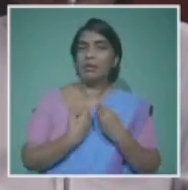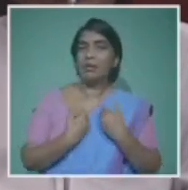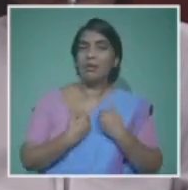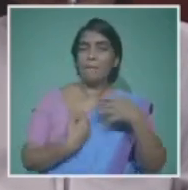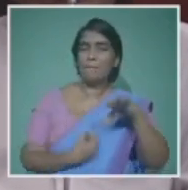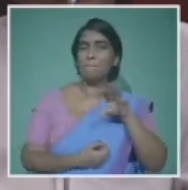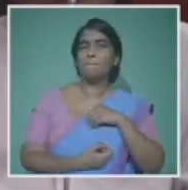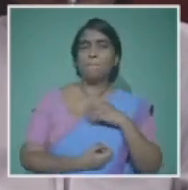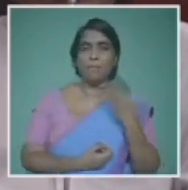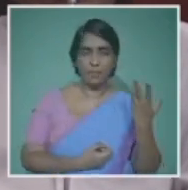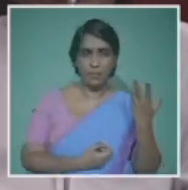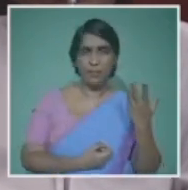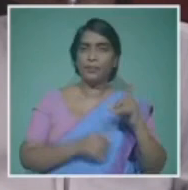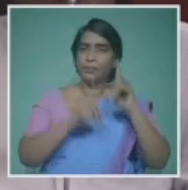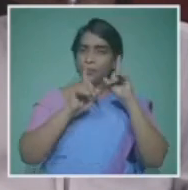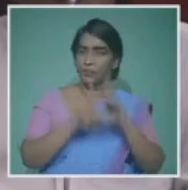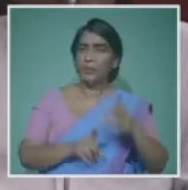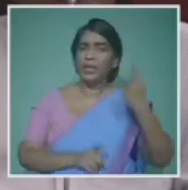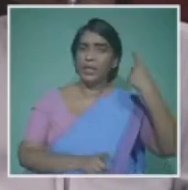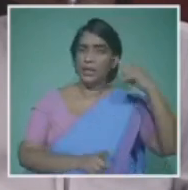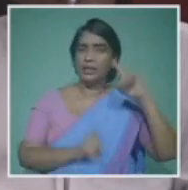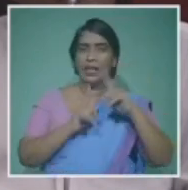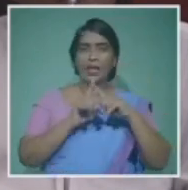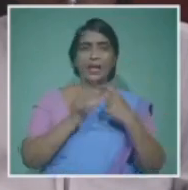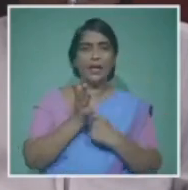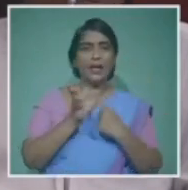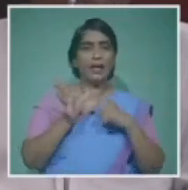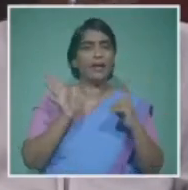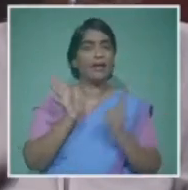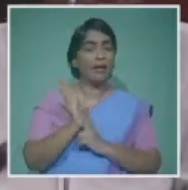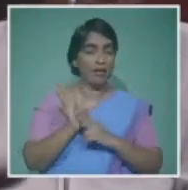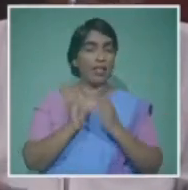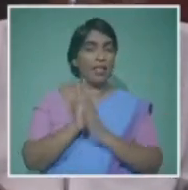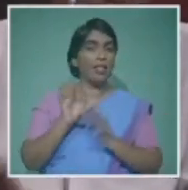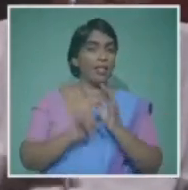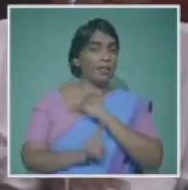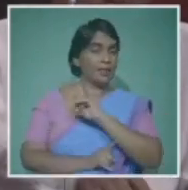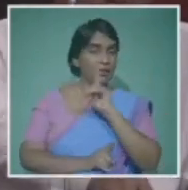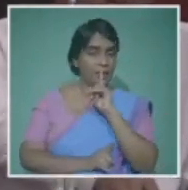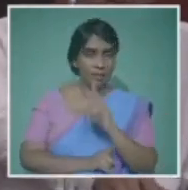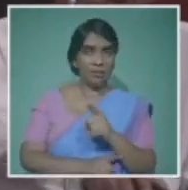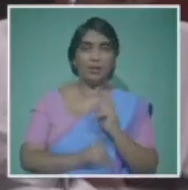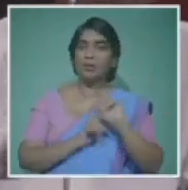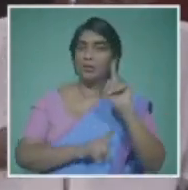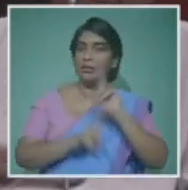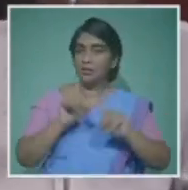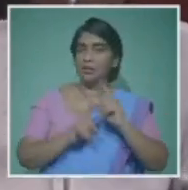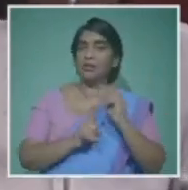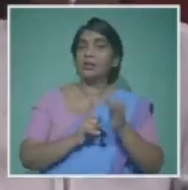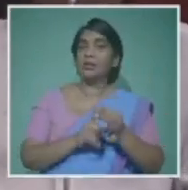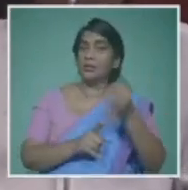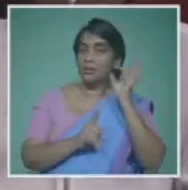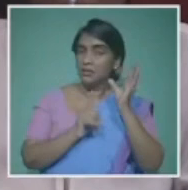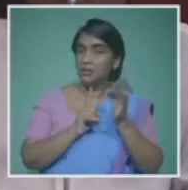kebeli kat dia. Ewa agak macam iye Iran mantep tu macam kira. Mei pahli mei itu ni jana adi betul